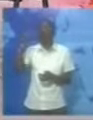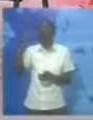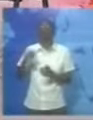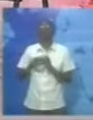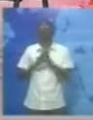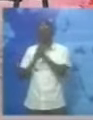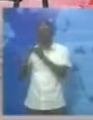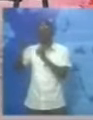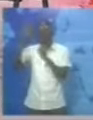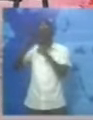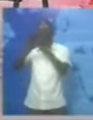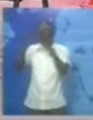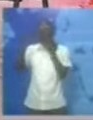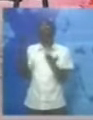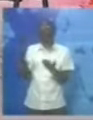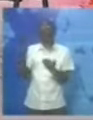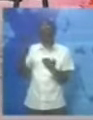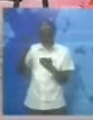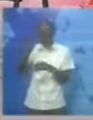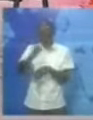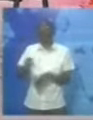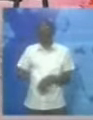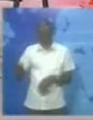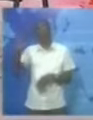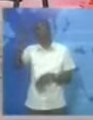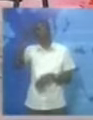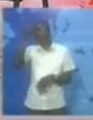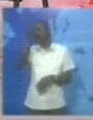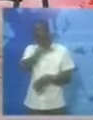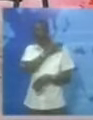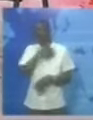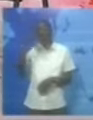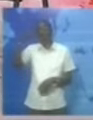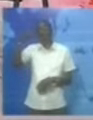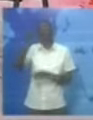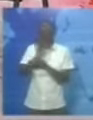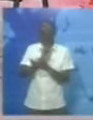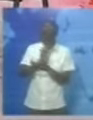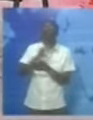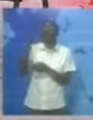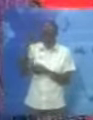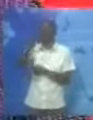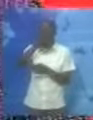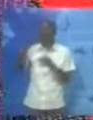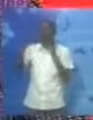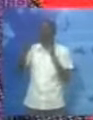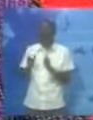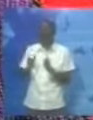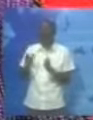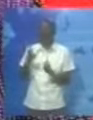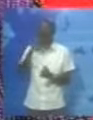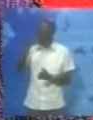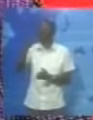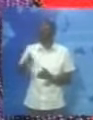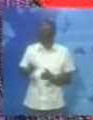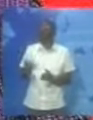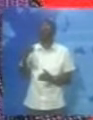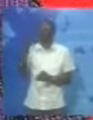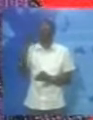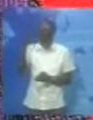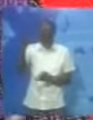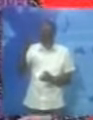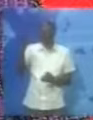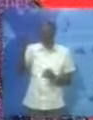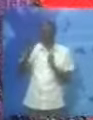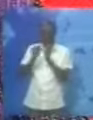Twitter, ouverture à Ouaga du FESPACO, le rendez-vous du cinéma africain, ambiance festive, de vraies passions de cinéma, de